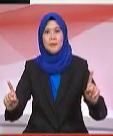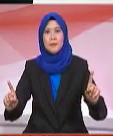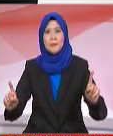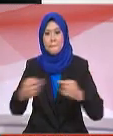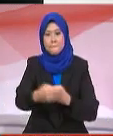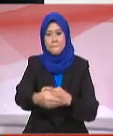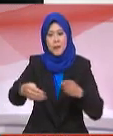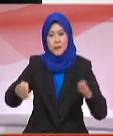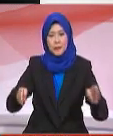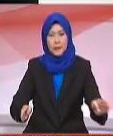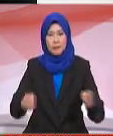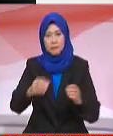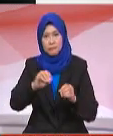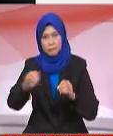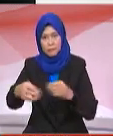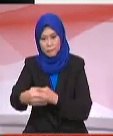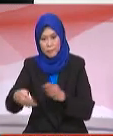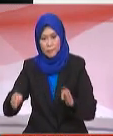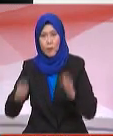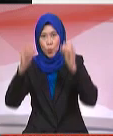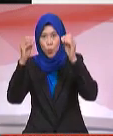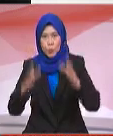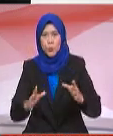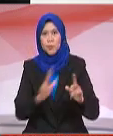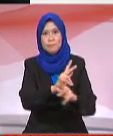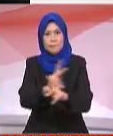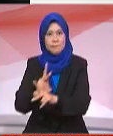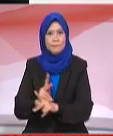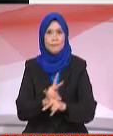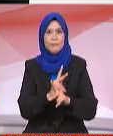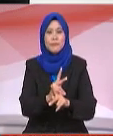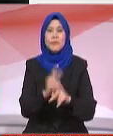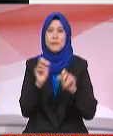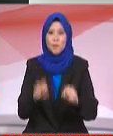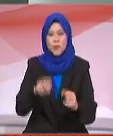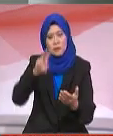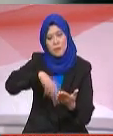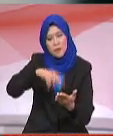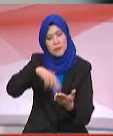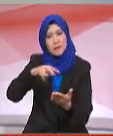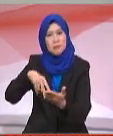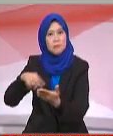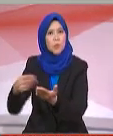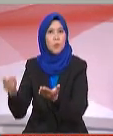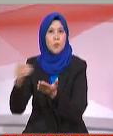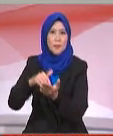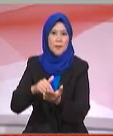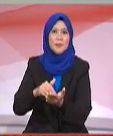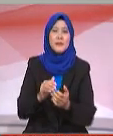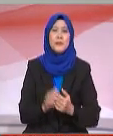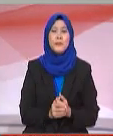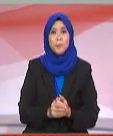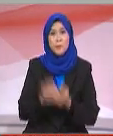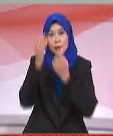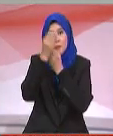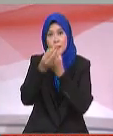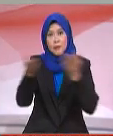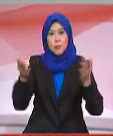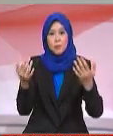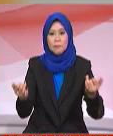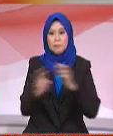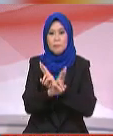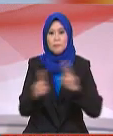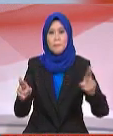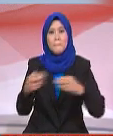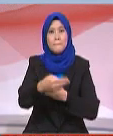di setiap bilik yang kita tempatkan, dan pada masa ini diorang boleh membuat ulang kaji lah. Beliau turut memberitahu pihaknya telah